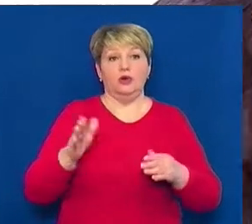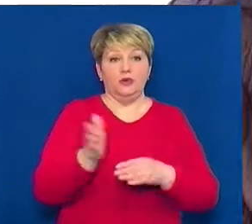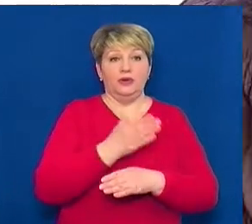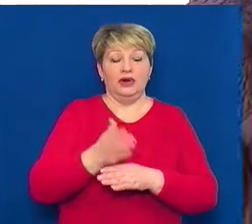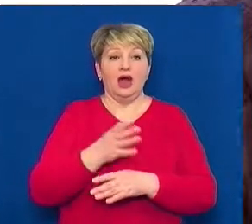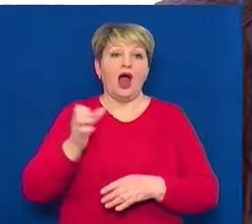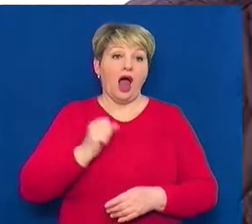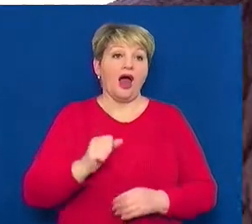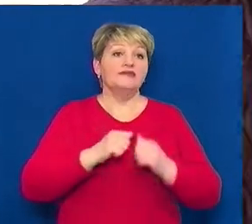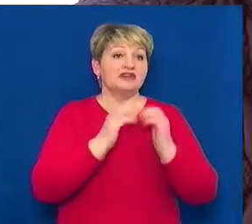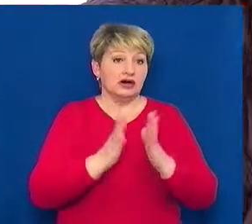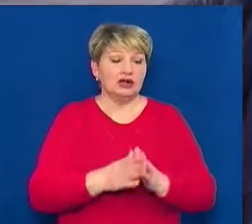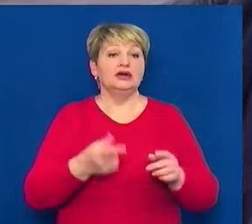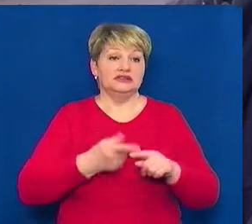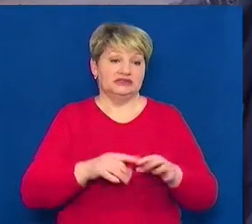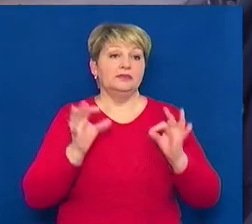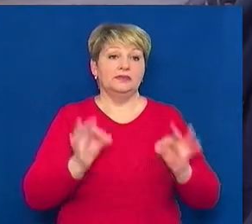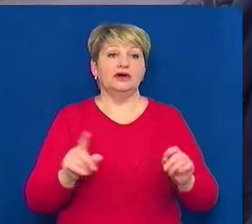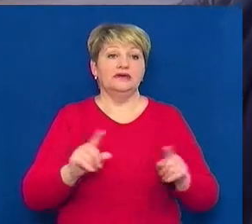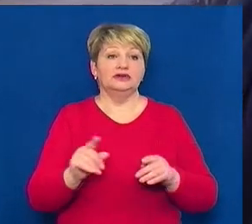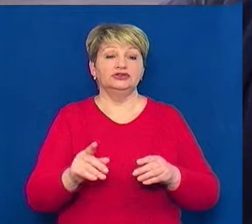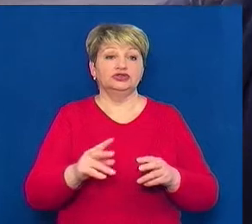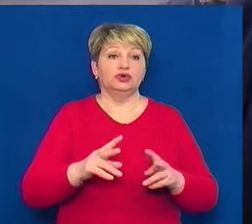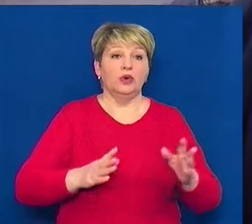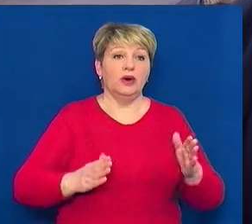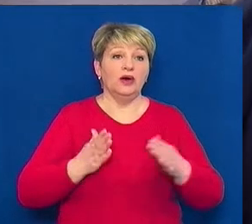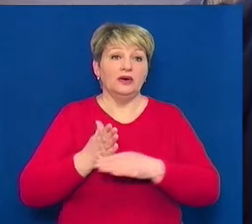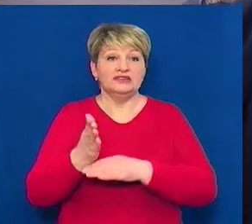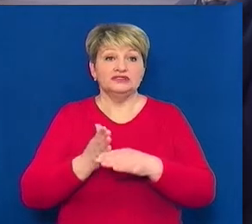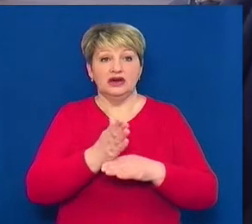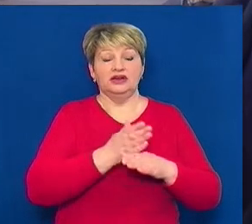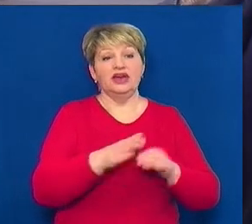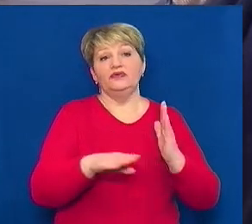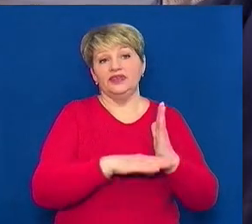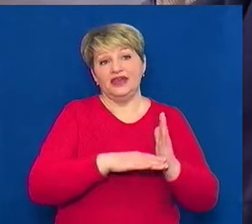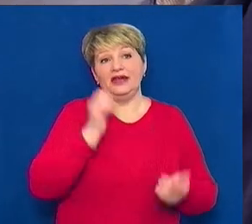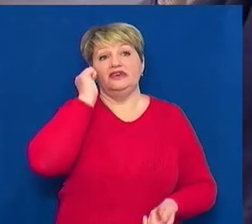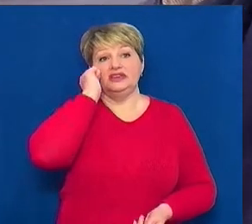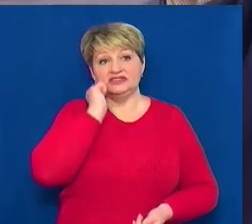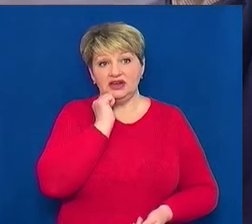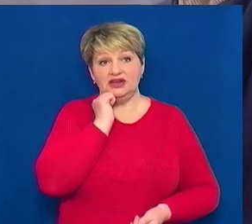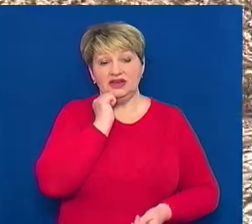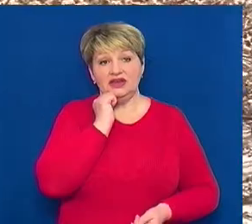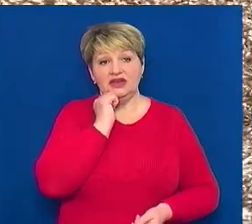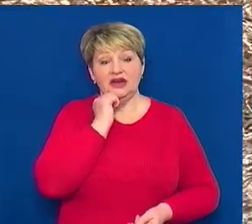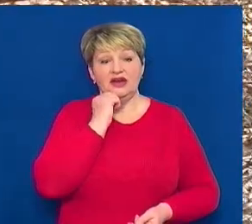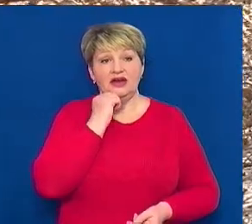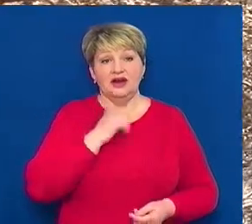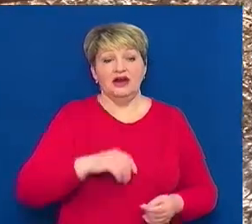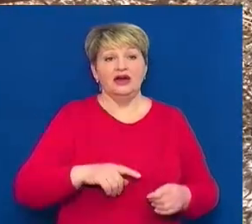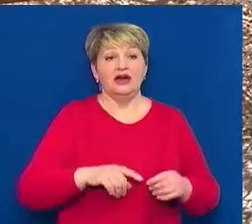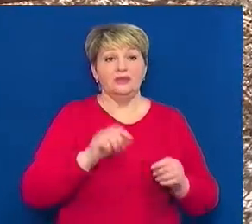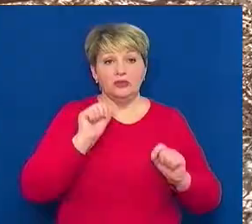обрізання дерев. Вважаю це правильним. По-перше, дерева старі, гілля може падати,